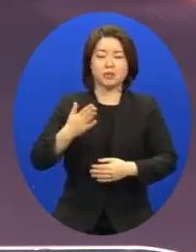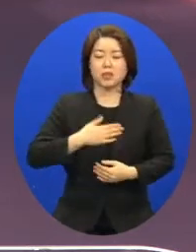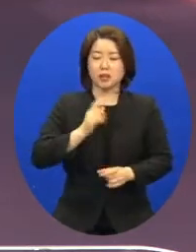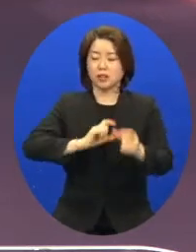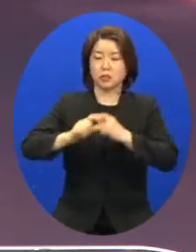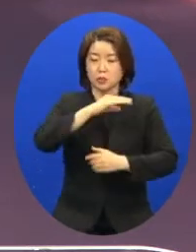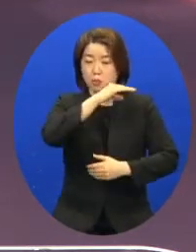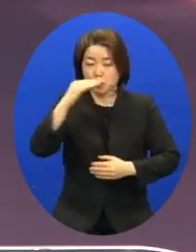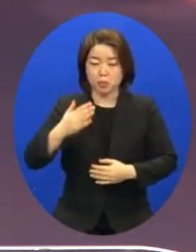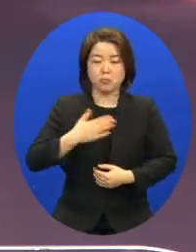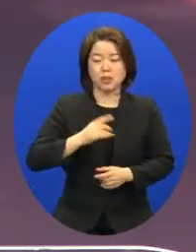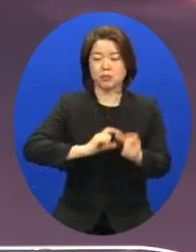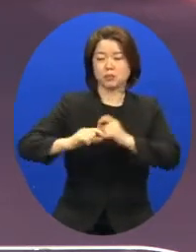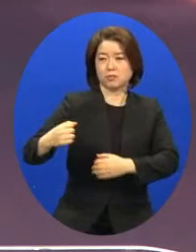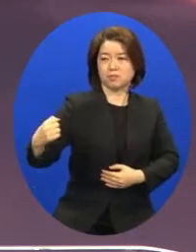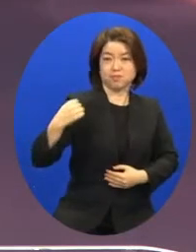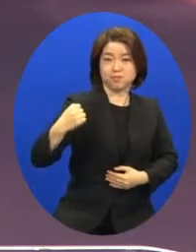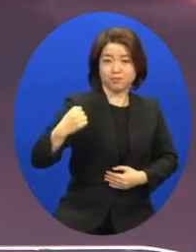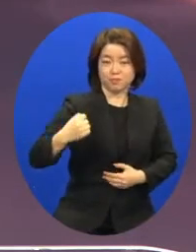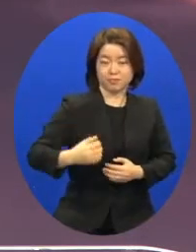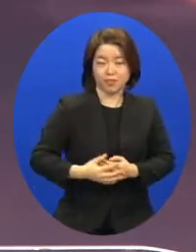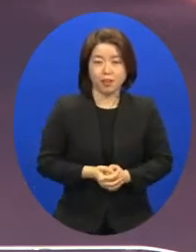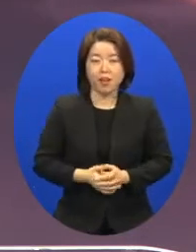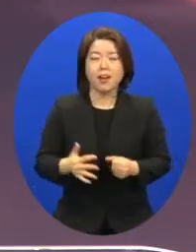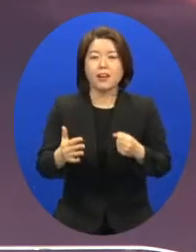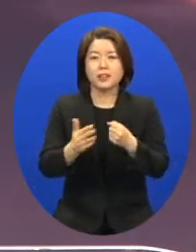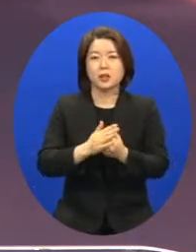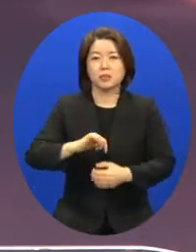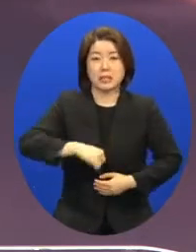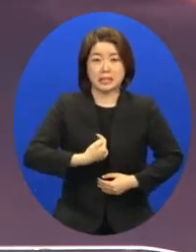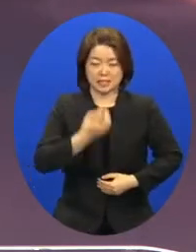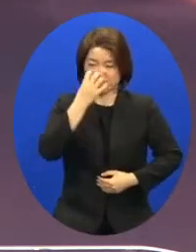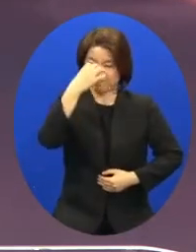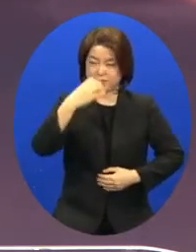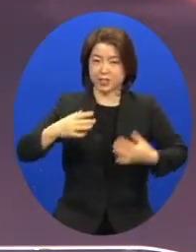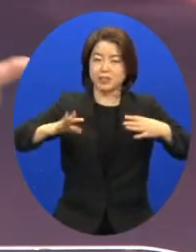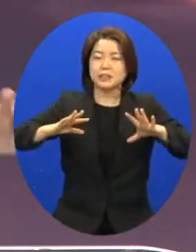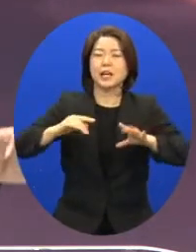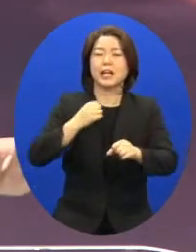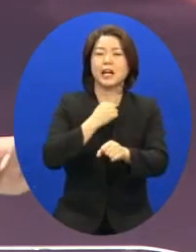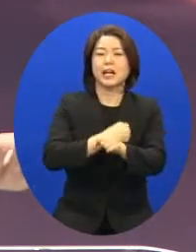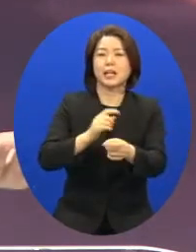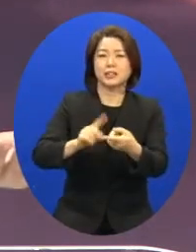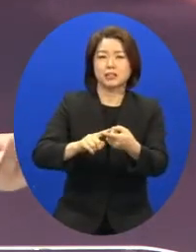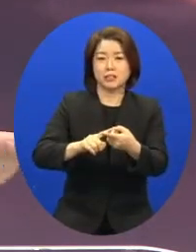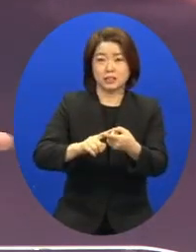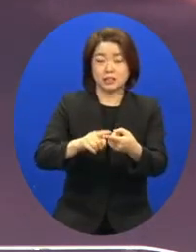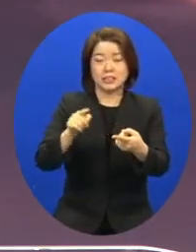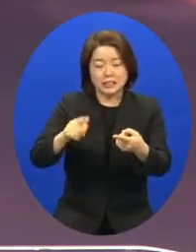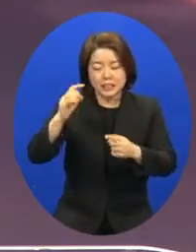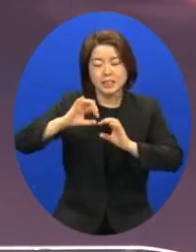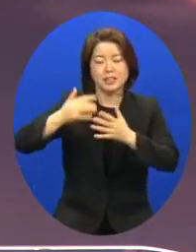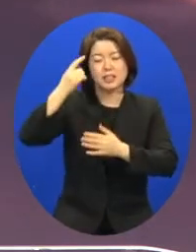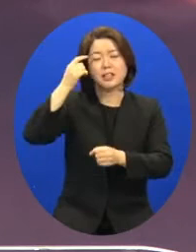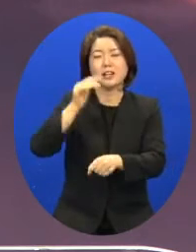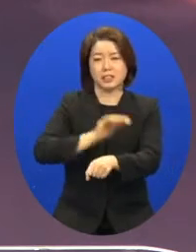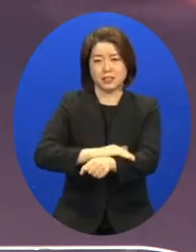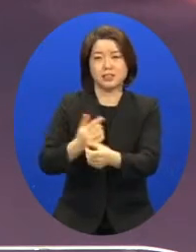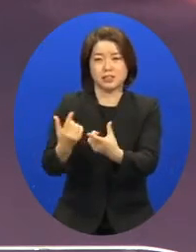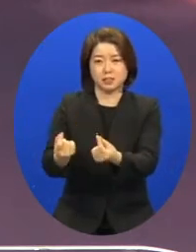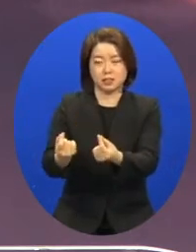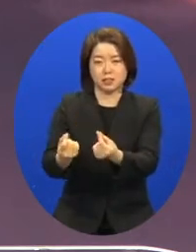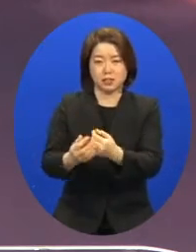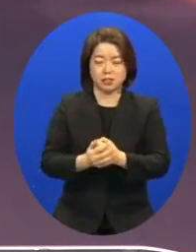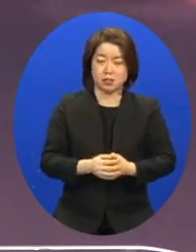더 강하고 그래서 자기를 자랑하는 것이 세상 지혜입니다. 이